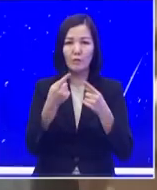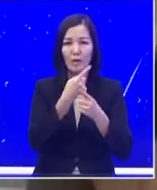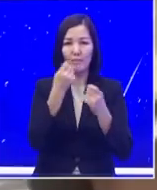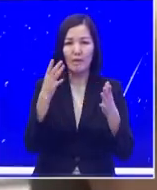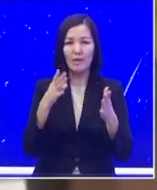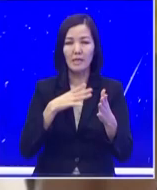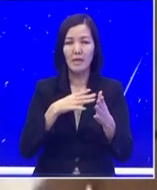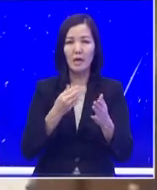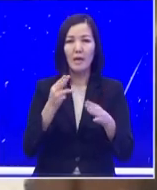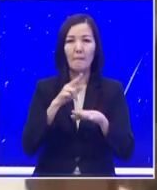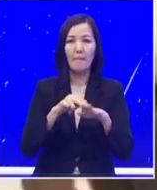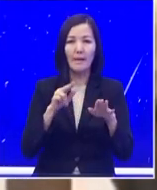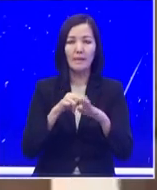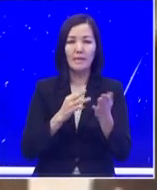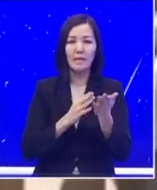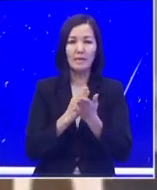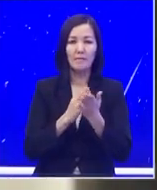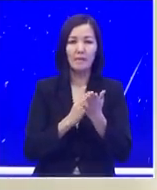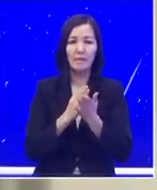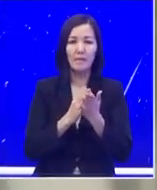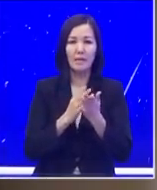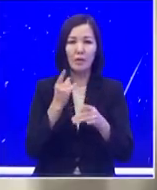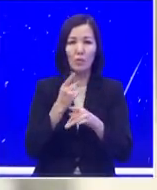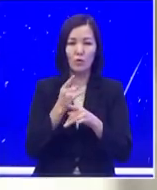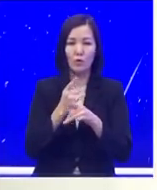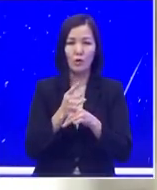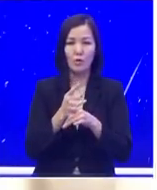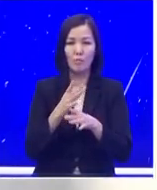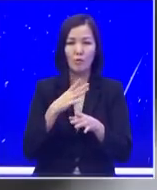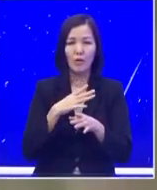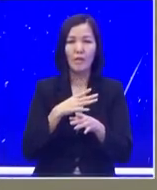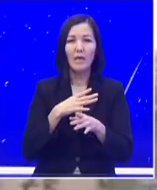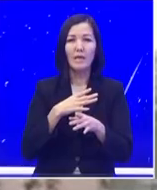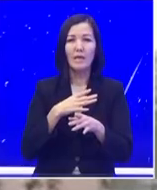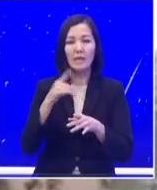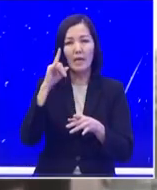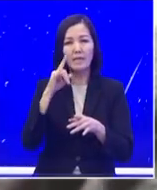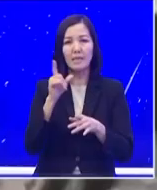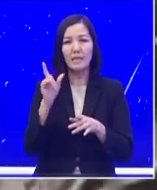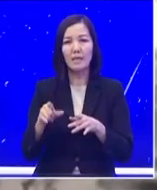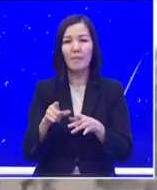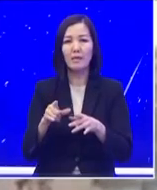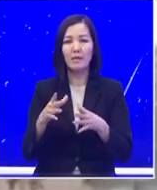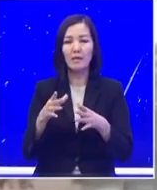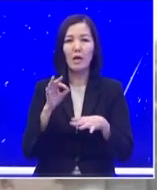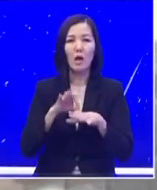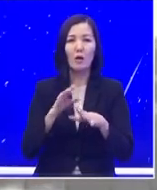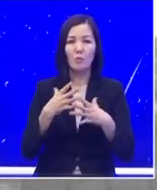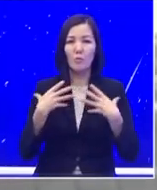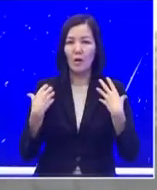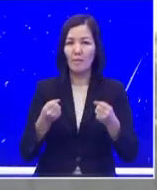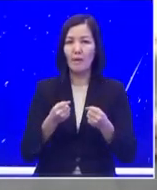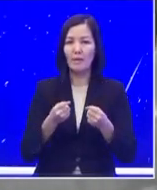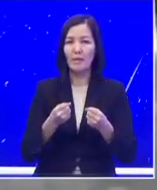Бұл туралы жергілікті полиция қызметкерлері хабарлады деген қауесет болған. Елшілік өкілдері Қазақстан азаматының вирустан дін аман екенін анықтаған.